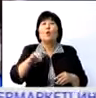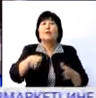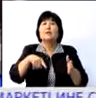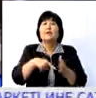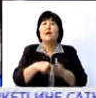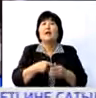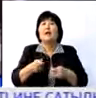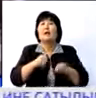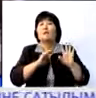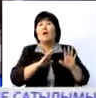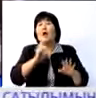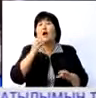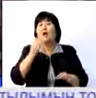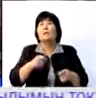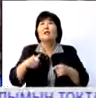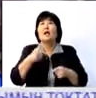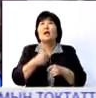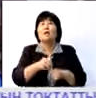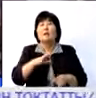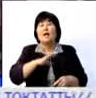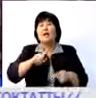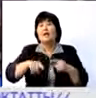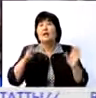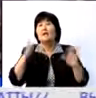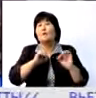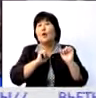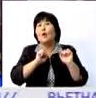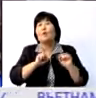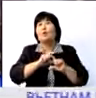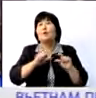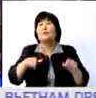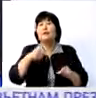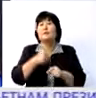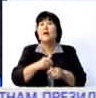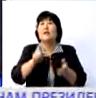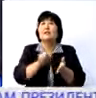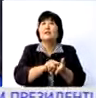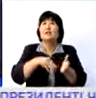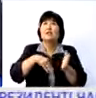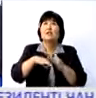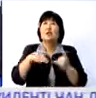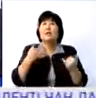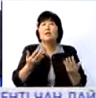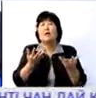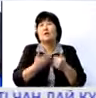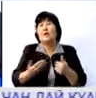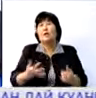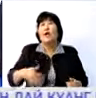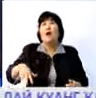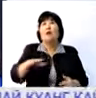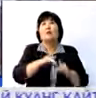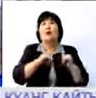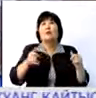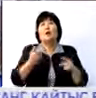әкімдерінің орынбасары, Қармақшы ауданының әкімі болды. Кейінгі жылдары табиғатты қорғау басқармасына басшылық етіп зейнетке шықты. Міне саналы ғұмырын аймақтың дамуына